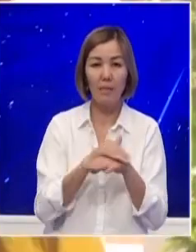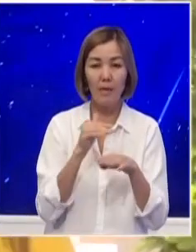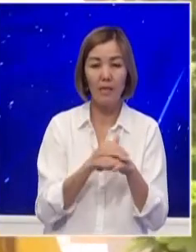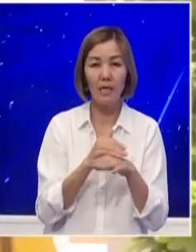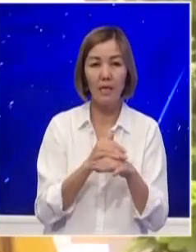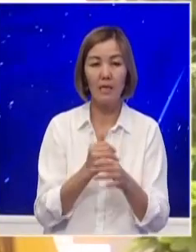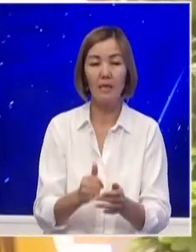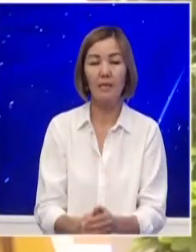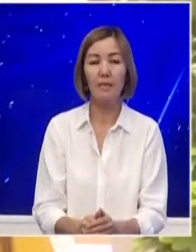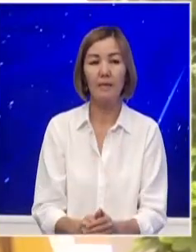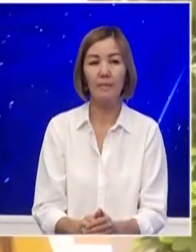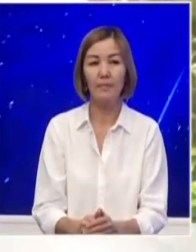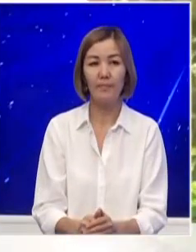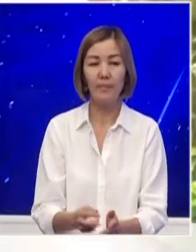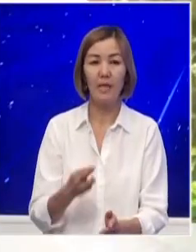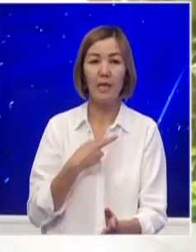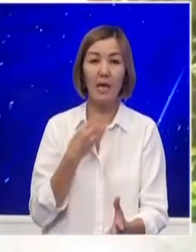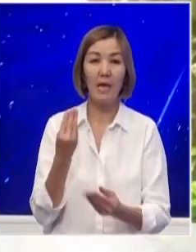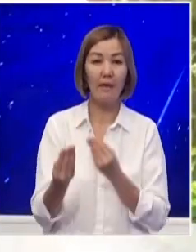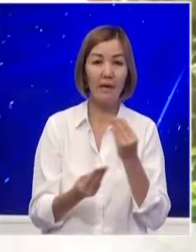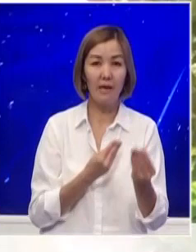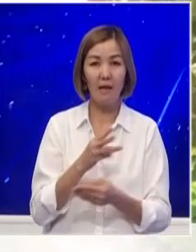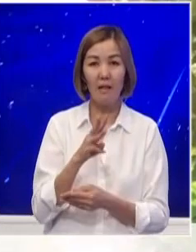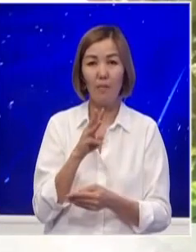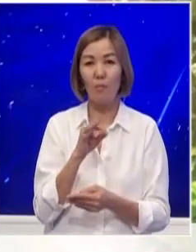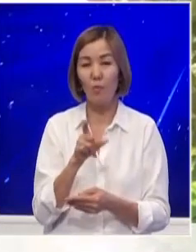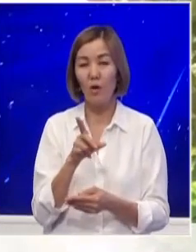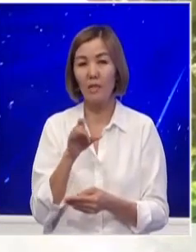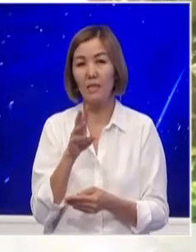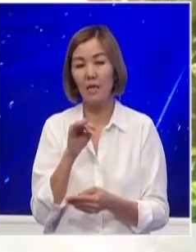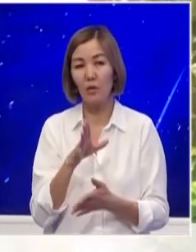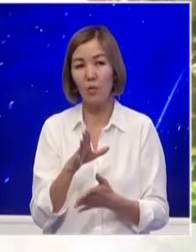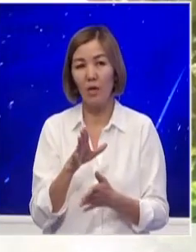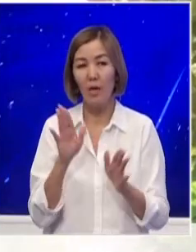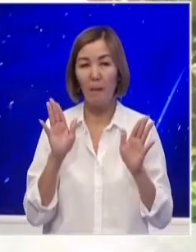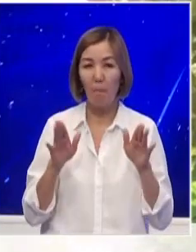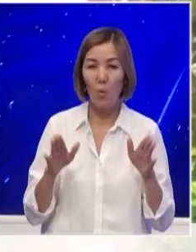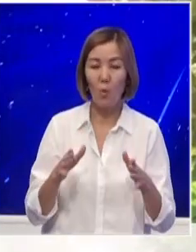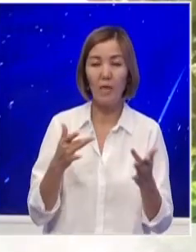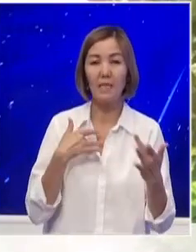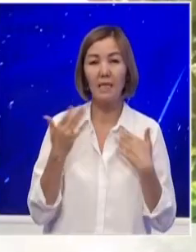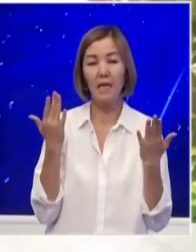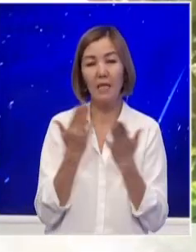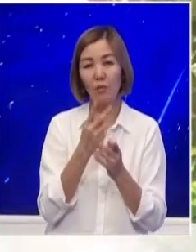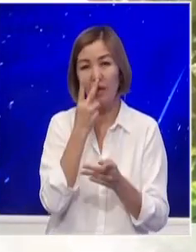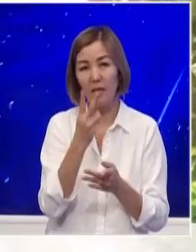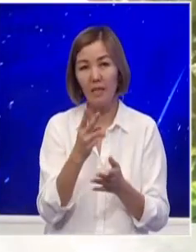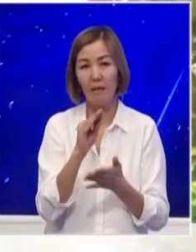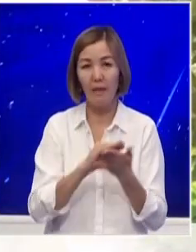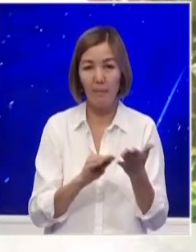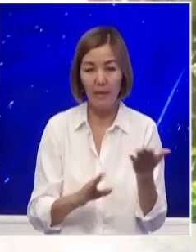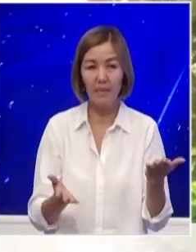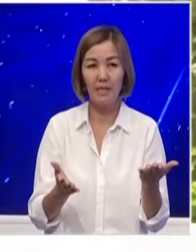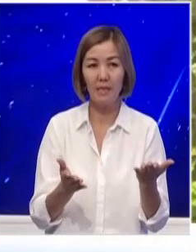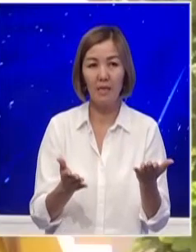Я играю в спектакле «Муха-цикатуха» персонажа Муху. Этот спектакль написан